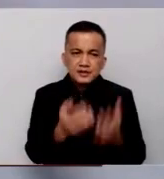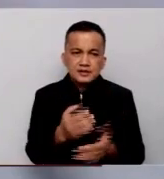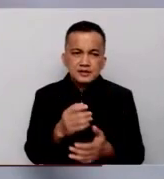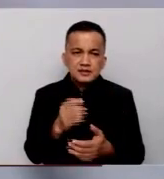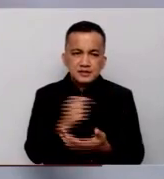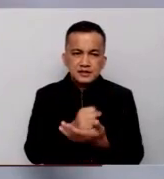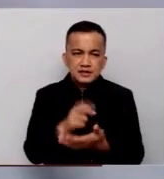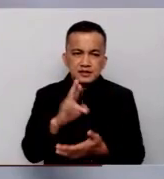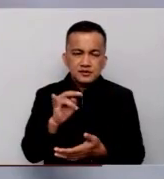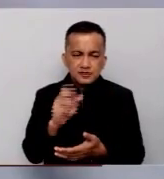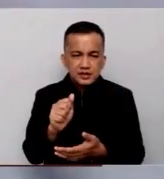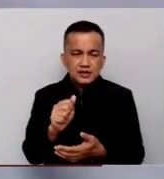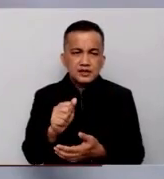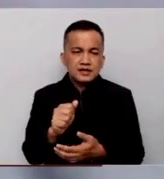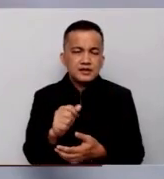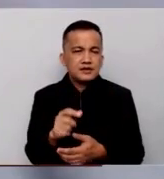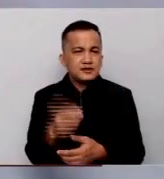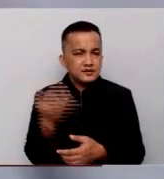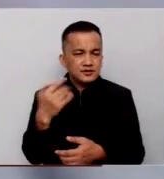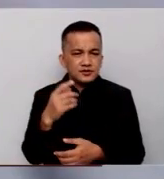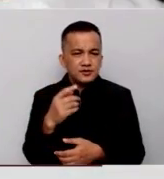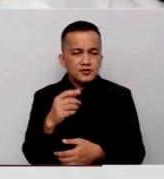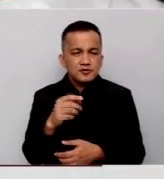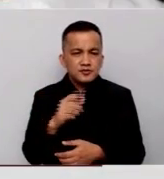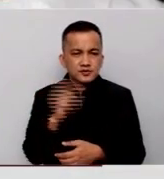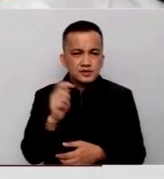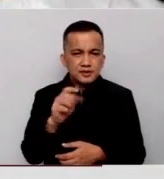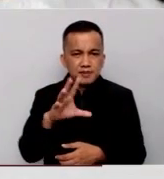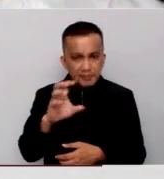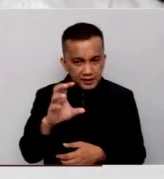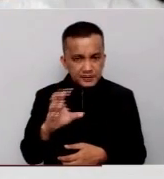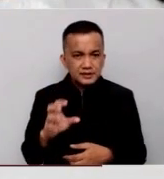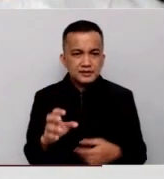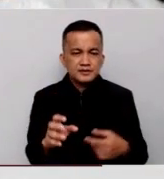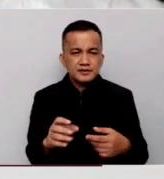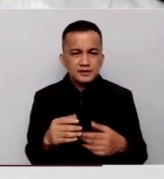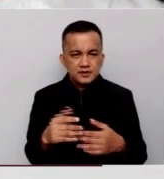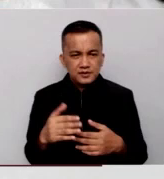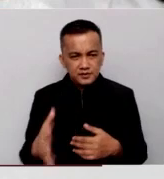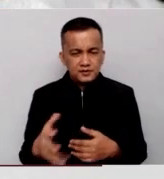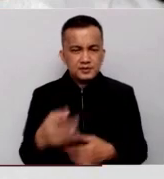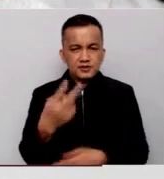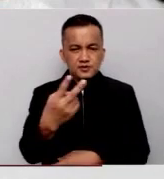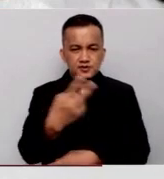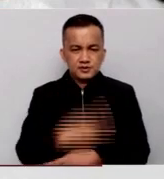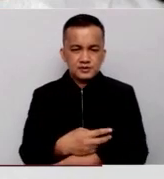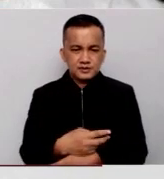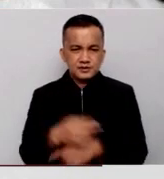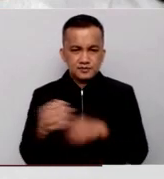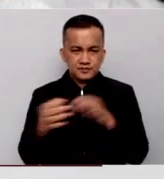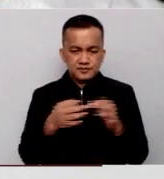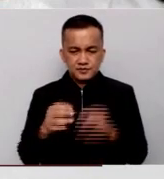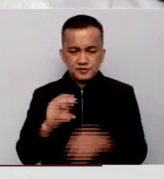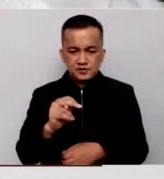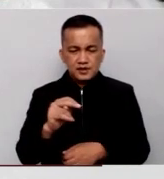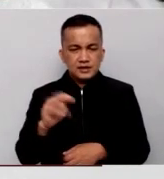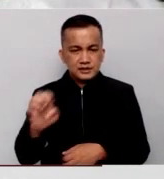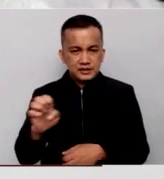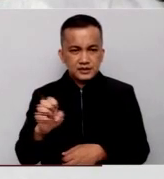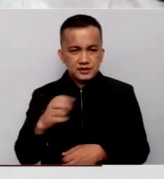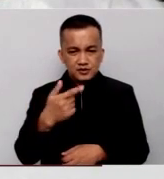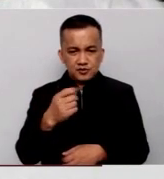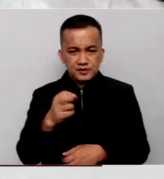Martes. 500 pesos daw ang laman yan. Makalipas ang dalawang araw, nagpaliwanag si Nueva Ecija Governor Aurelio